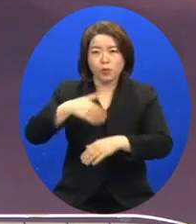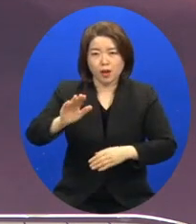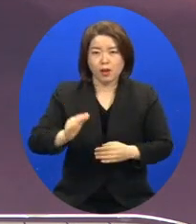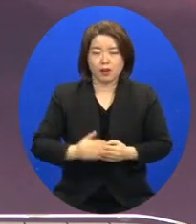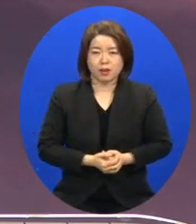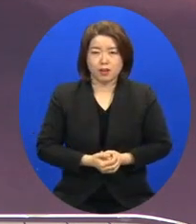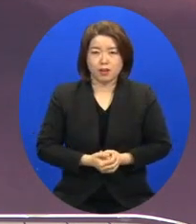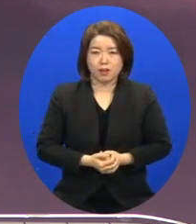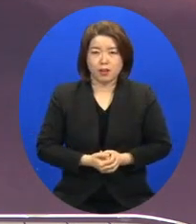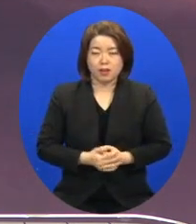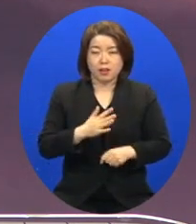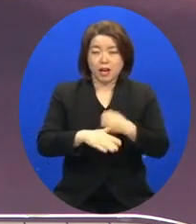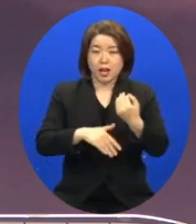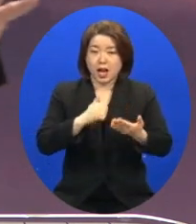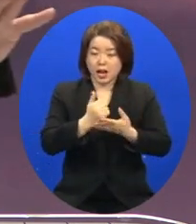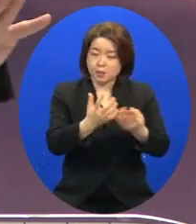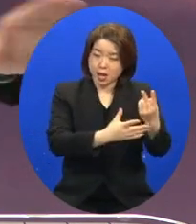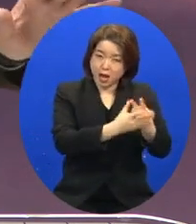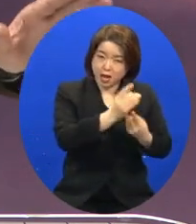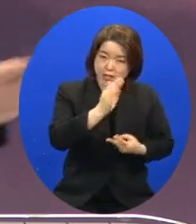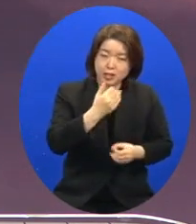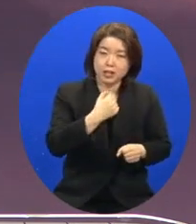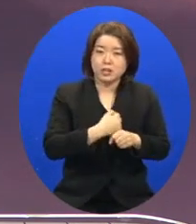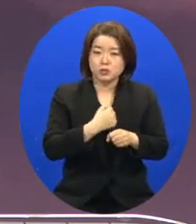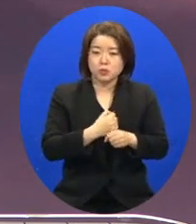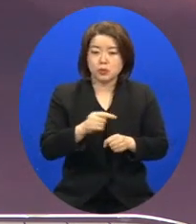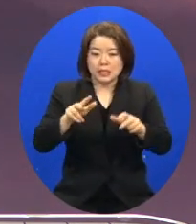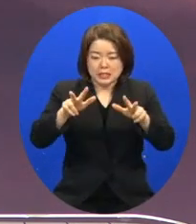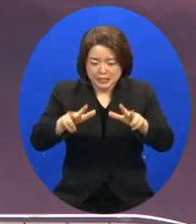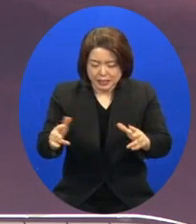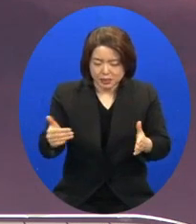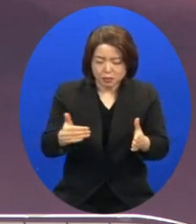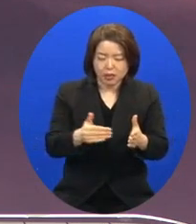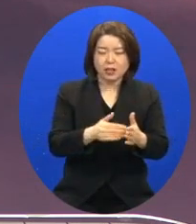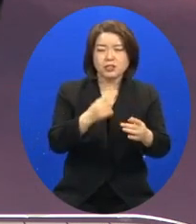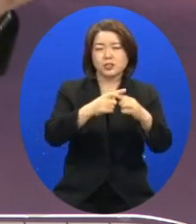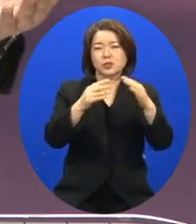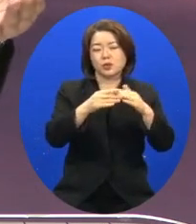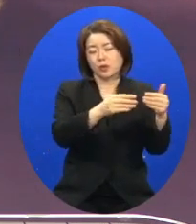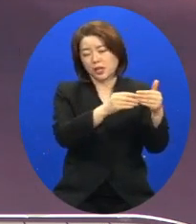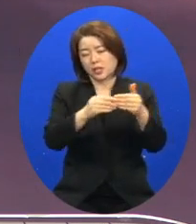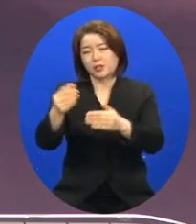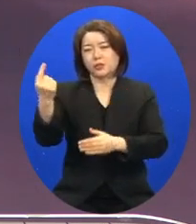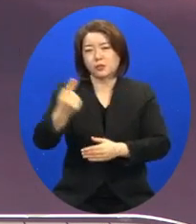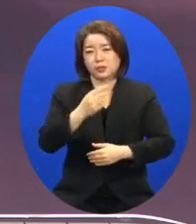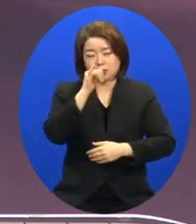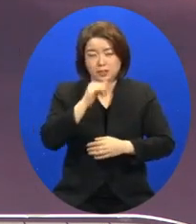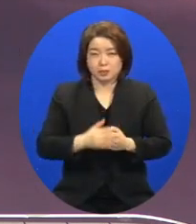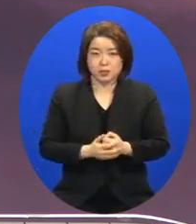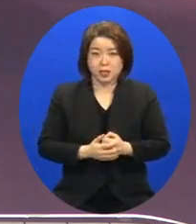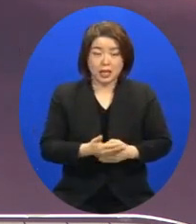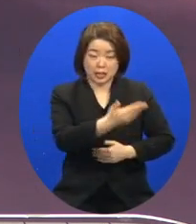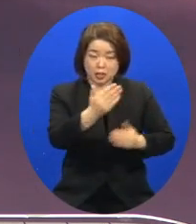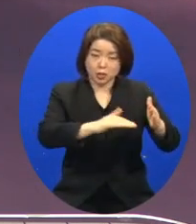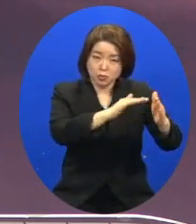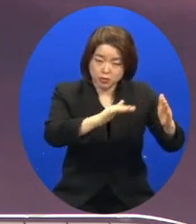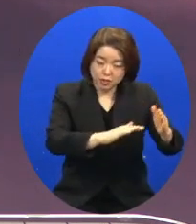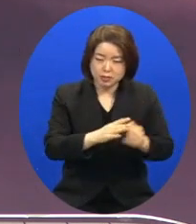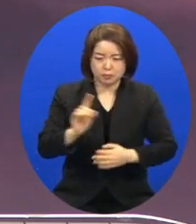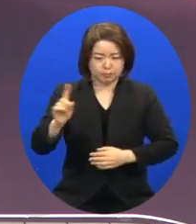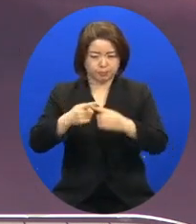하나님께서 하나 되게 하시고 또 여기까지 교회를 이끌어 오셨어요. 여러분의 가정에서든 어느 교회